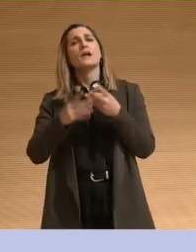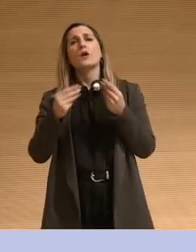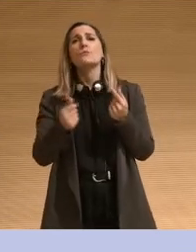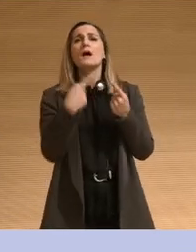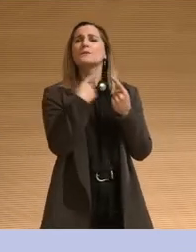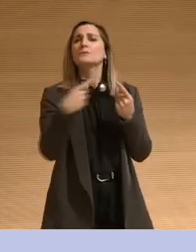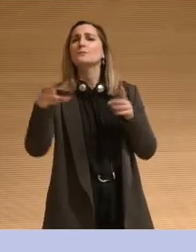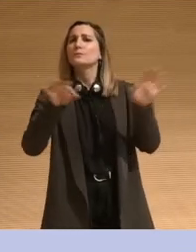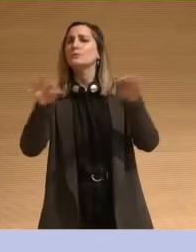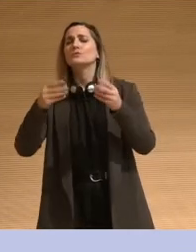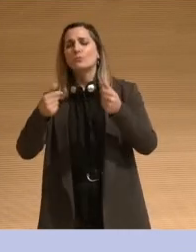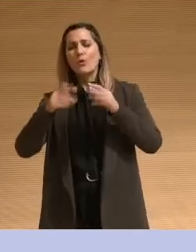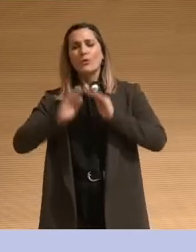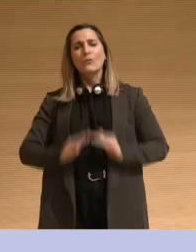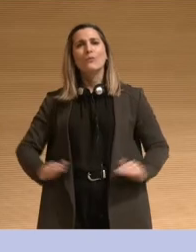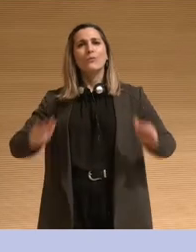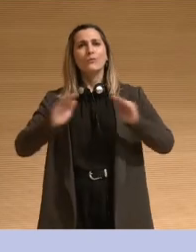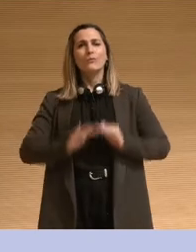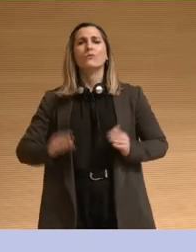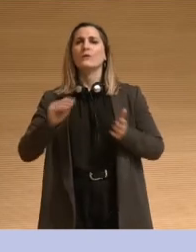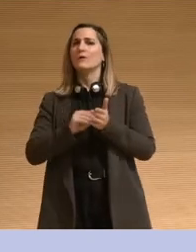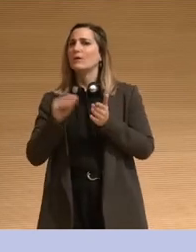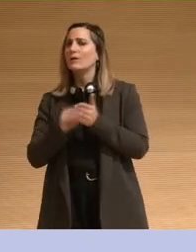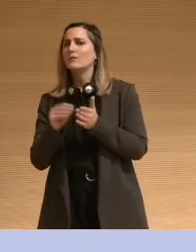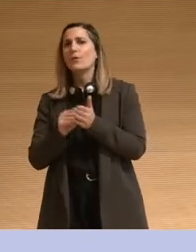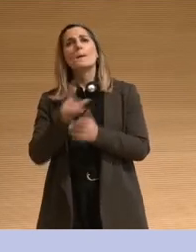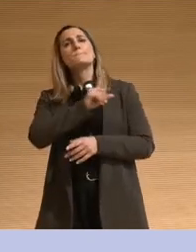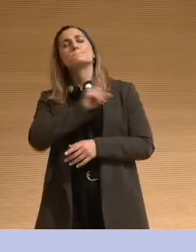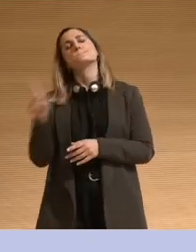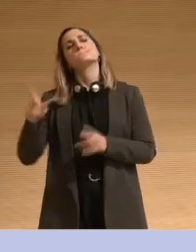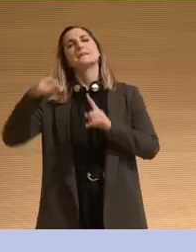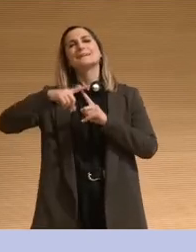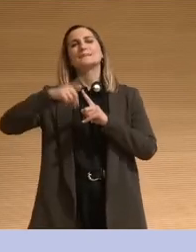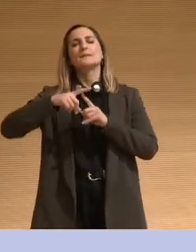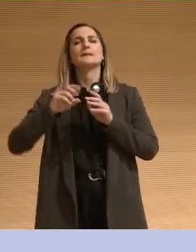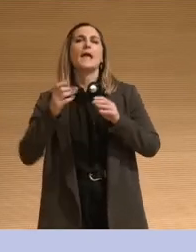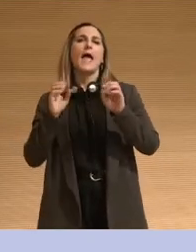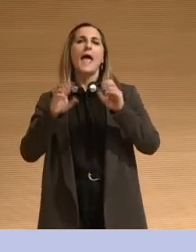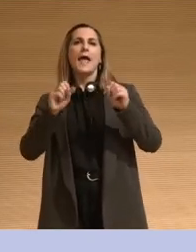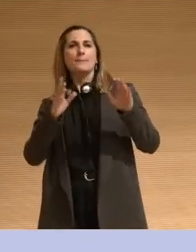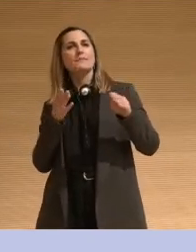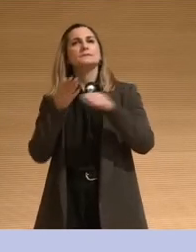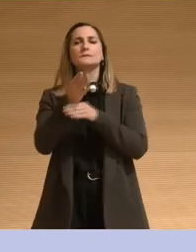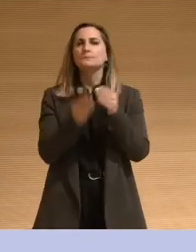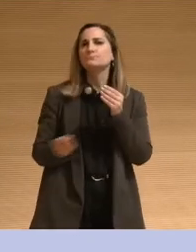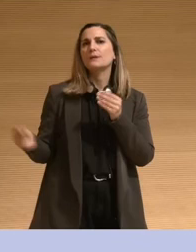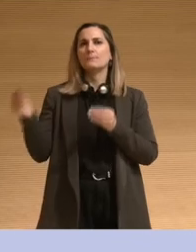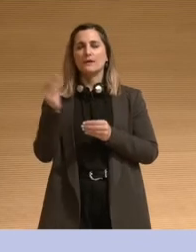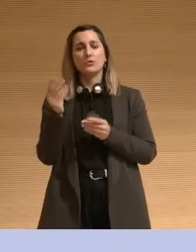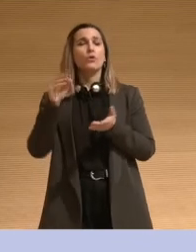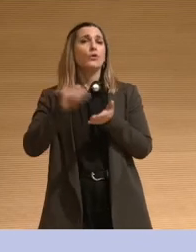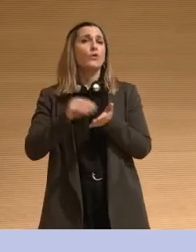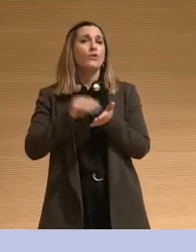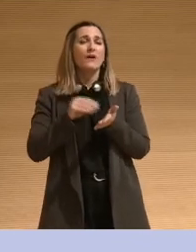λύσεις σε κλινικές ρυθμίσεις, τη βελτιωμένη πρόσβαση στη μη τυπική εκπαίδευση, την επαναχρησιμοποίηση χώρων για την ευεξία, τη